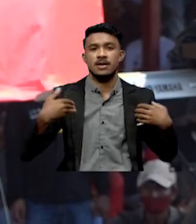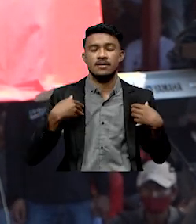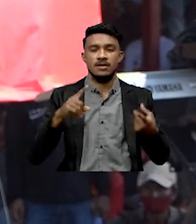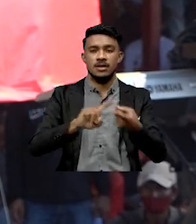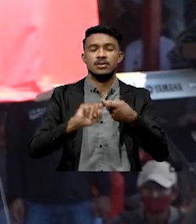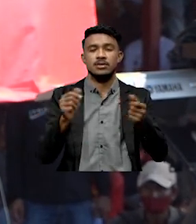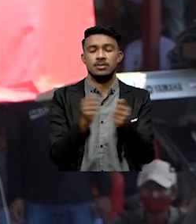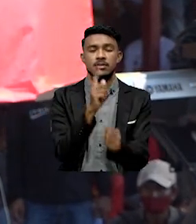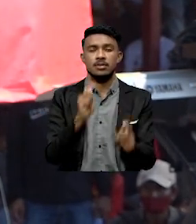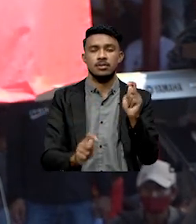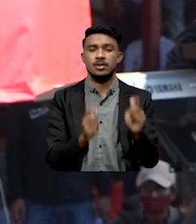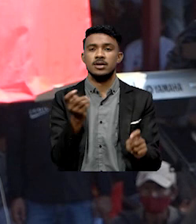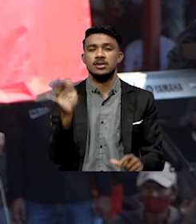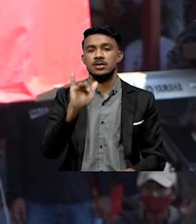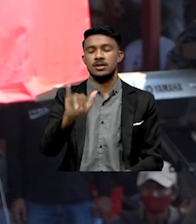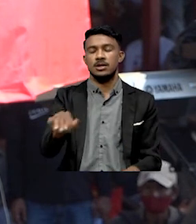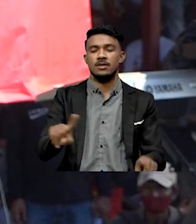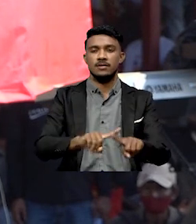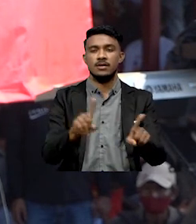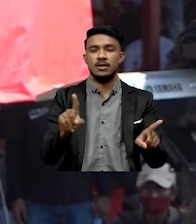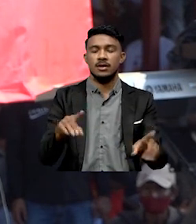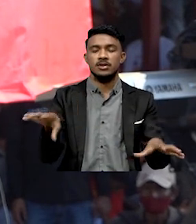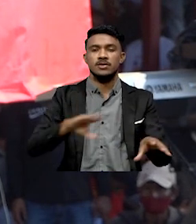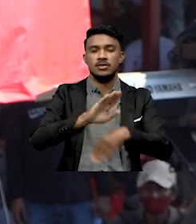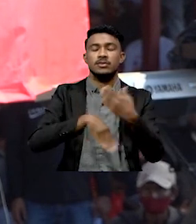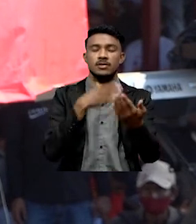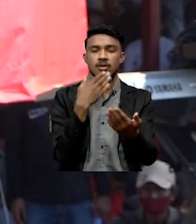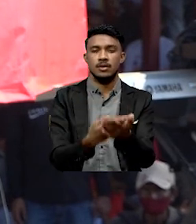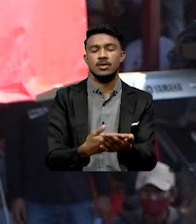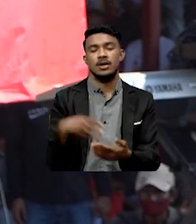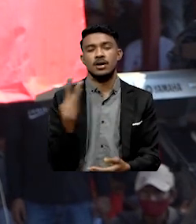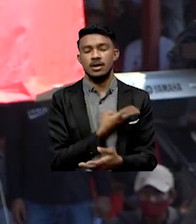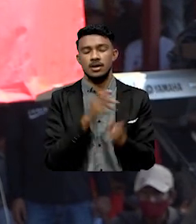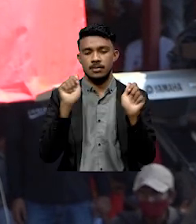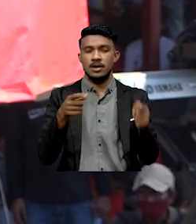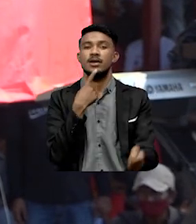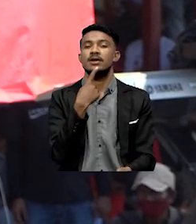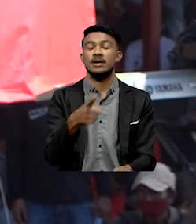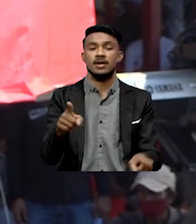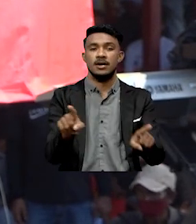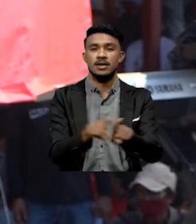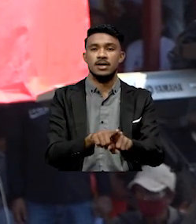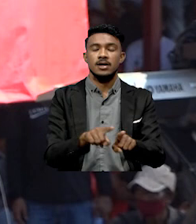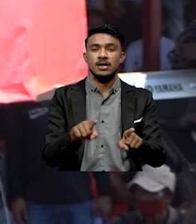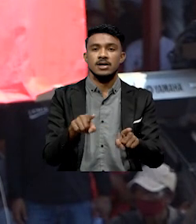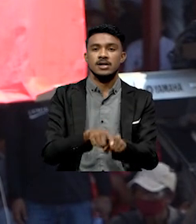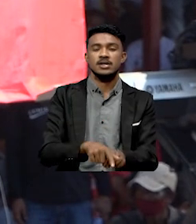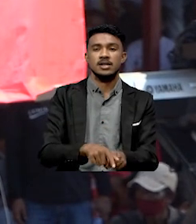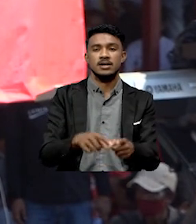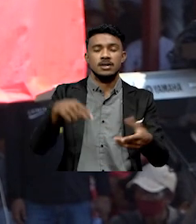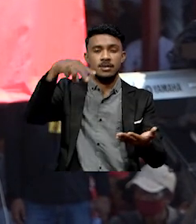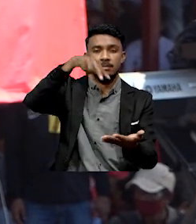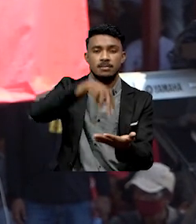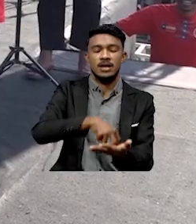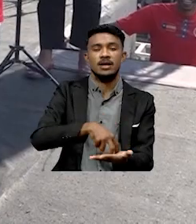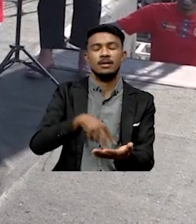sira. Atau organ serne hotu, maka ita bela hati hati kata saya nesan ri, bai tania nasau